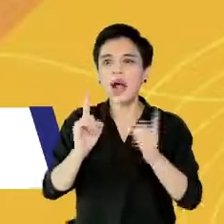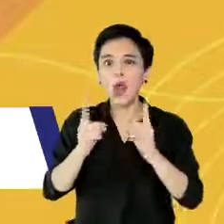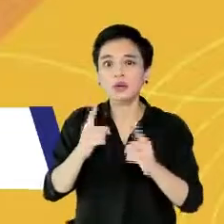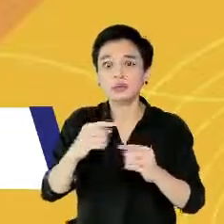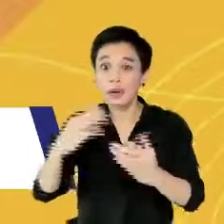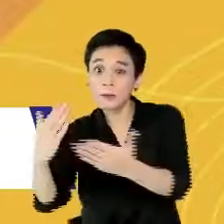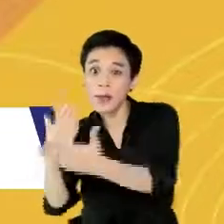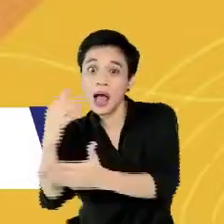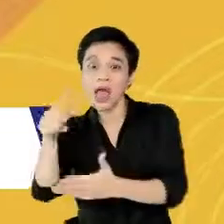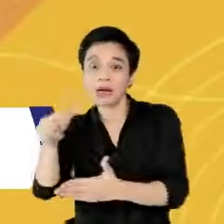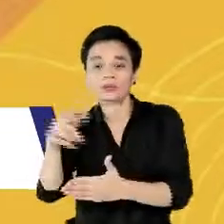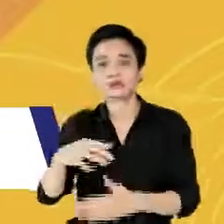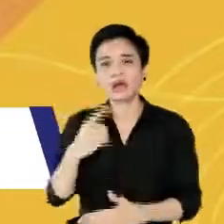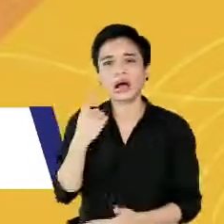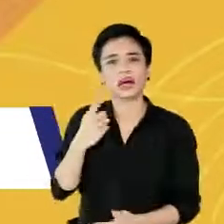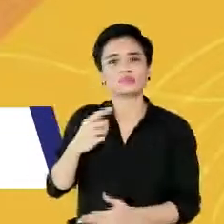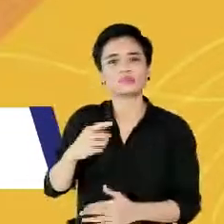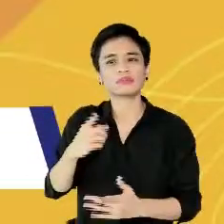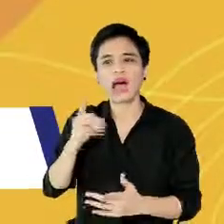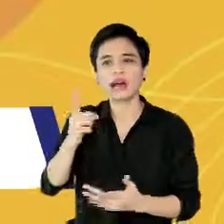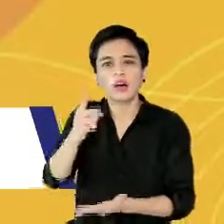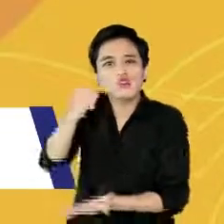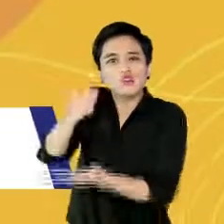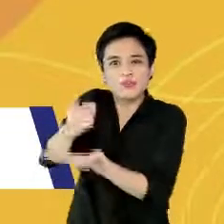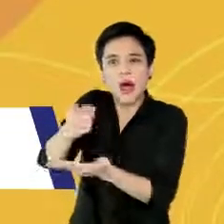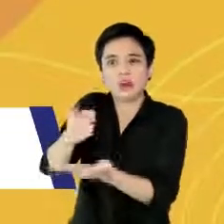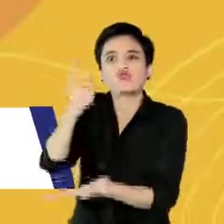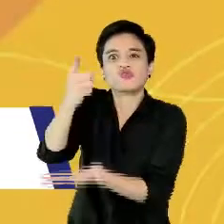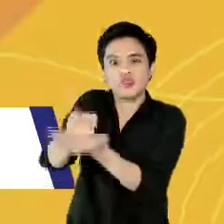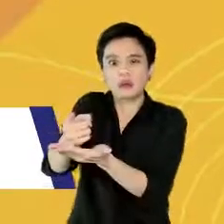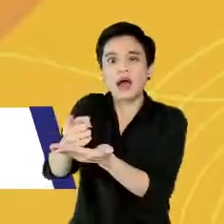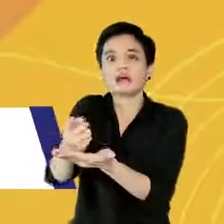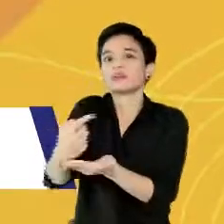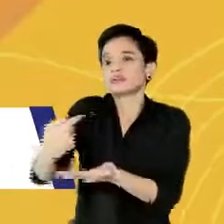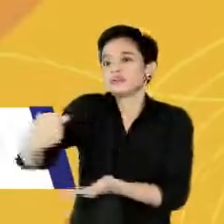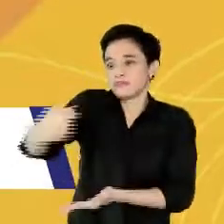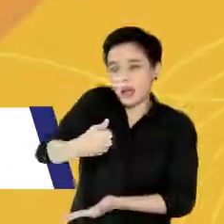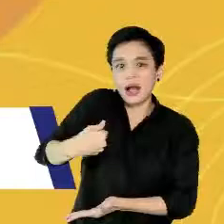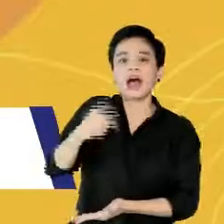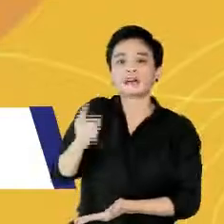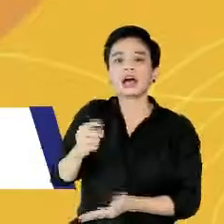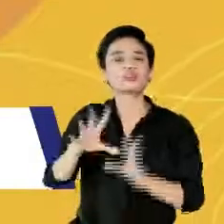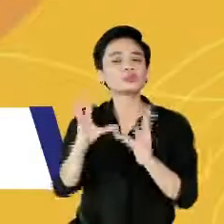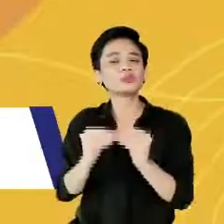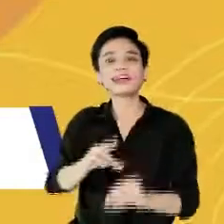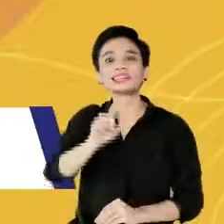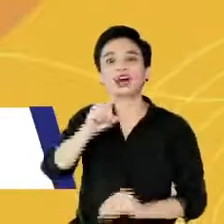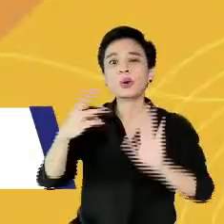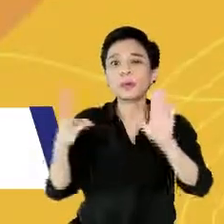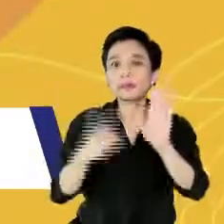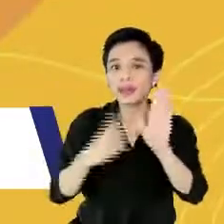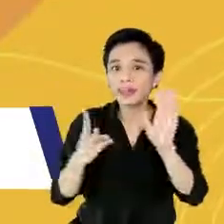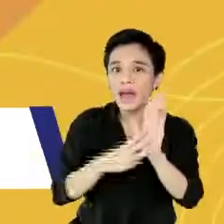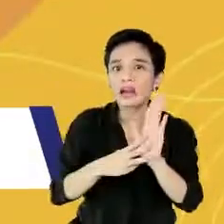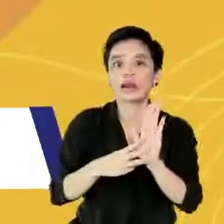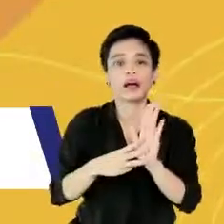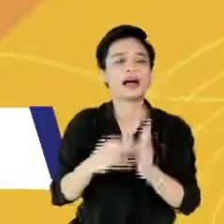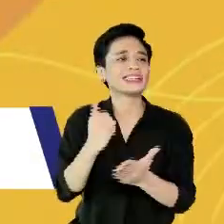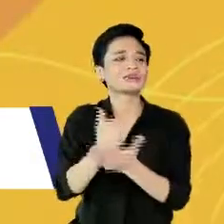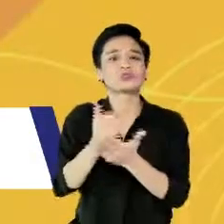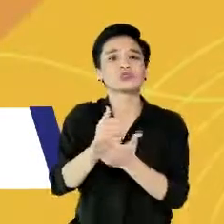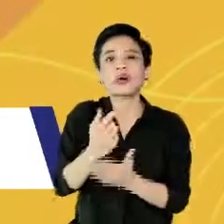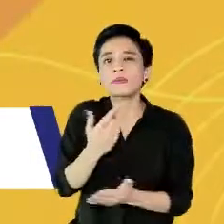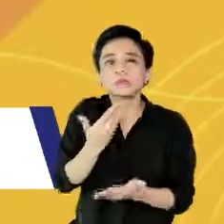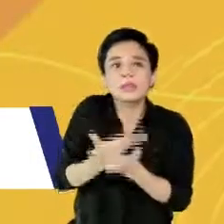lebih dari satu m Mita semata-mata bukan mengejar jannayya tetapi Bagaimana Noah Ini bukan sesuatu